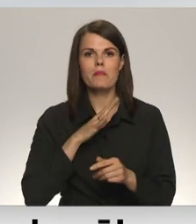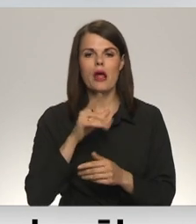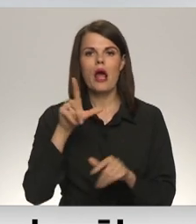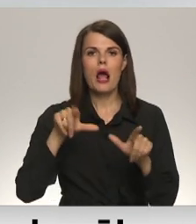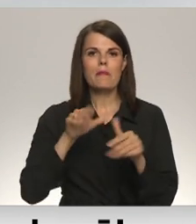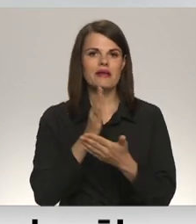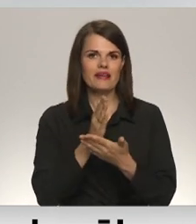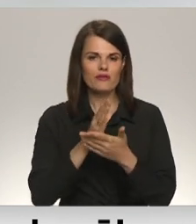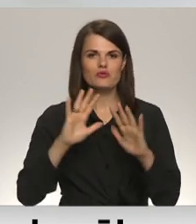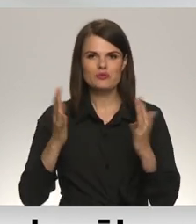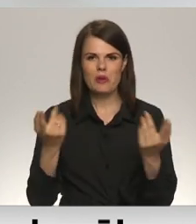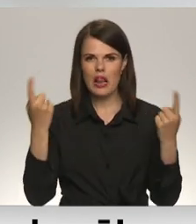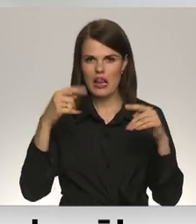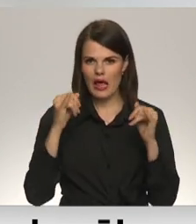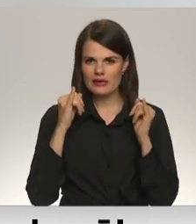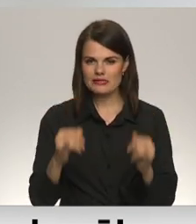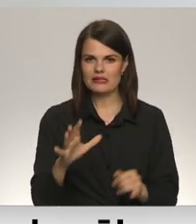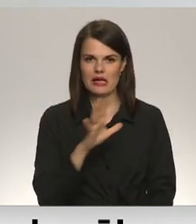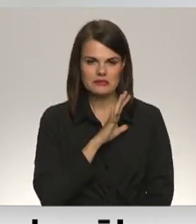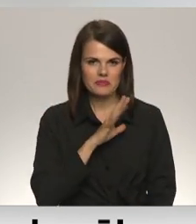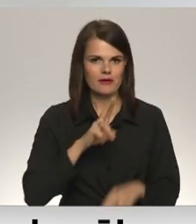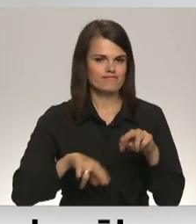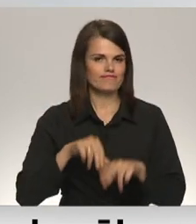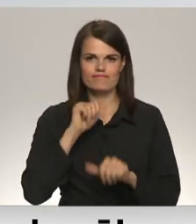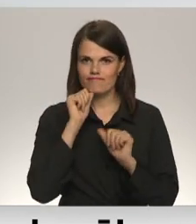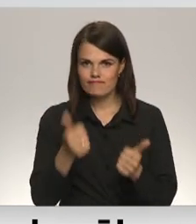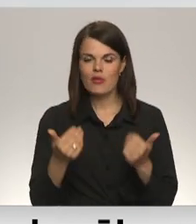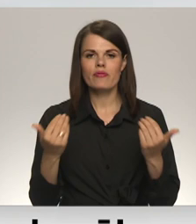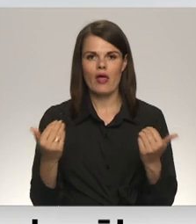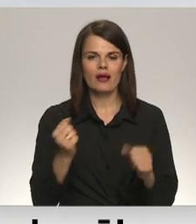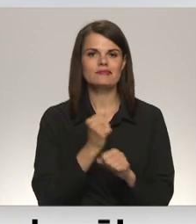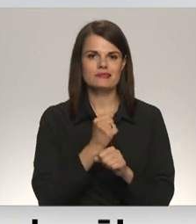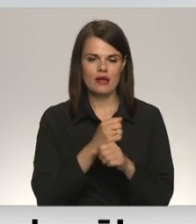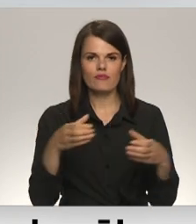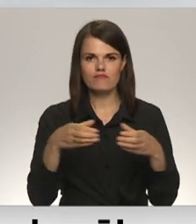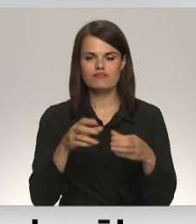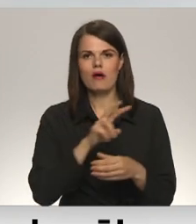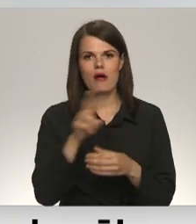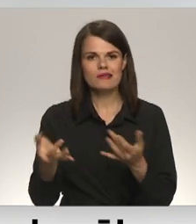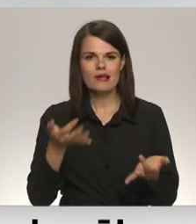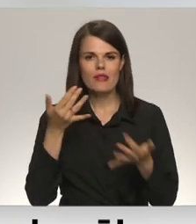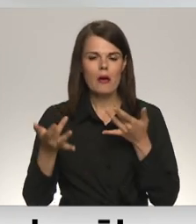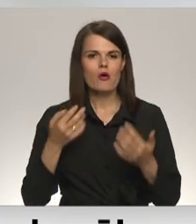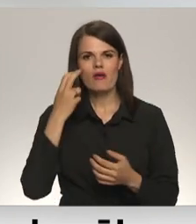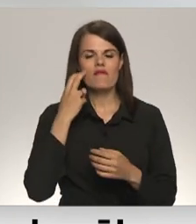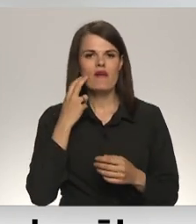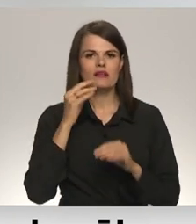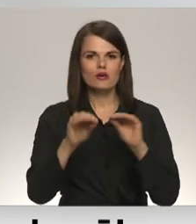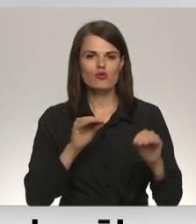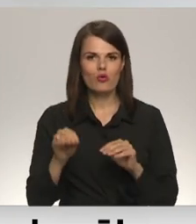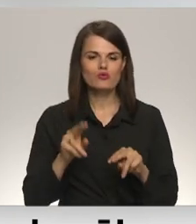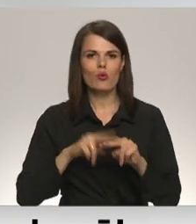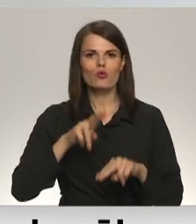taču būvdarbiem tobrīd bija nelabvēlīgi laika apstākļi. Šobrīd objektā strādā brigādes, kas demontē vecās konstrukcijas, būvē